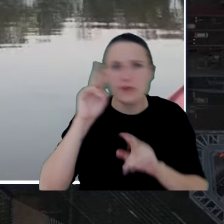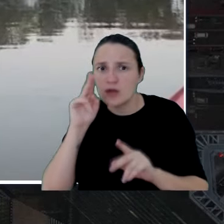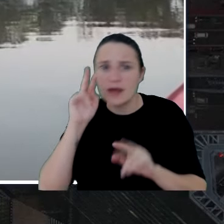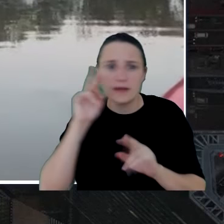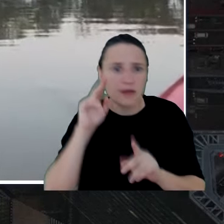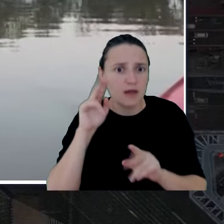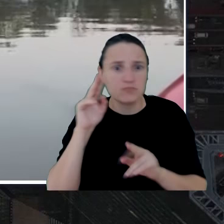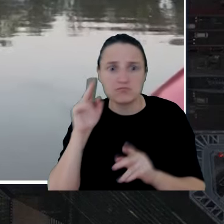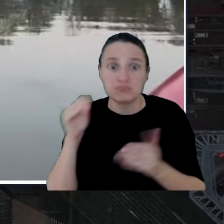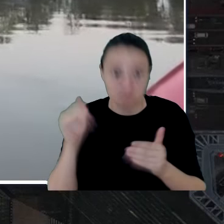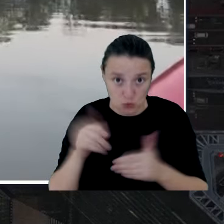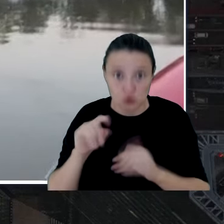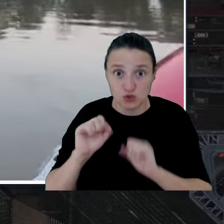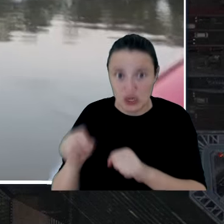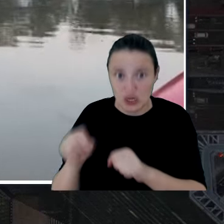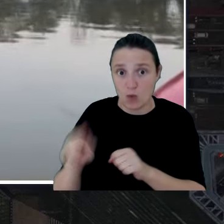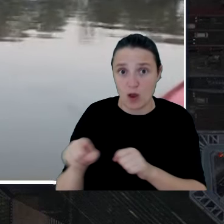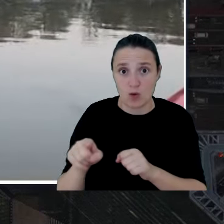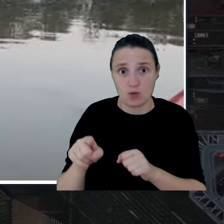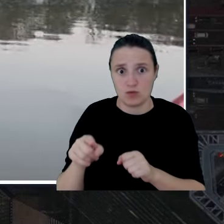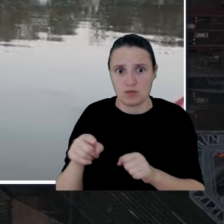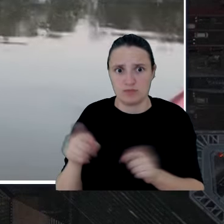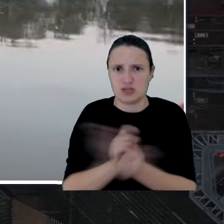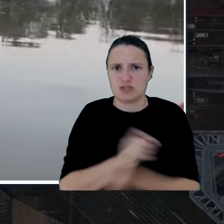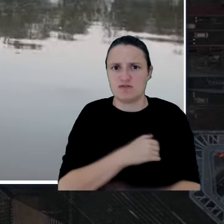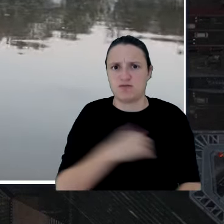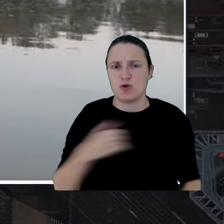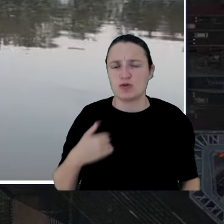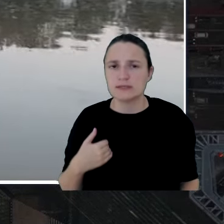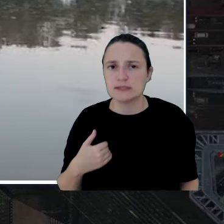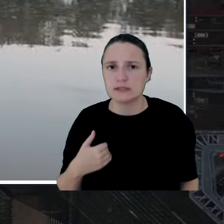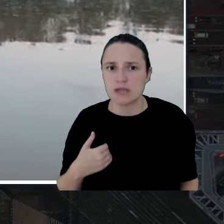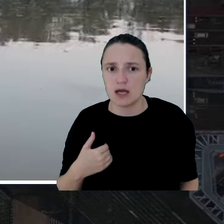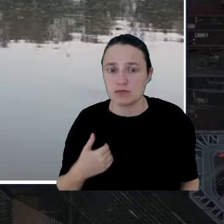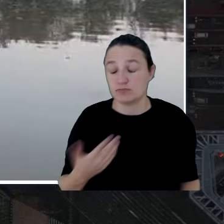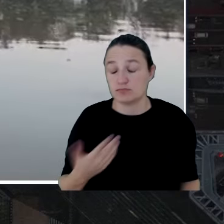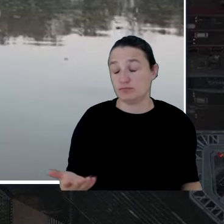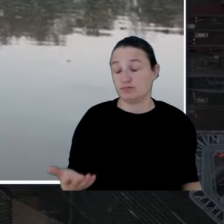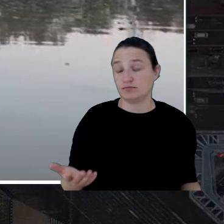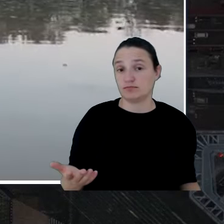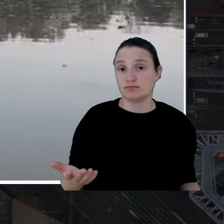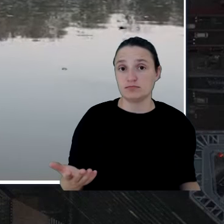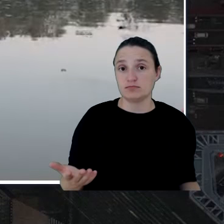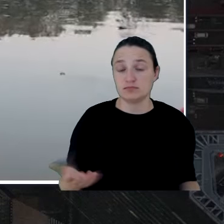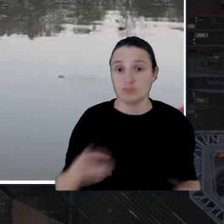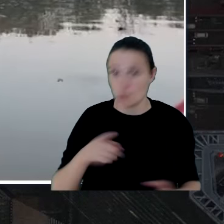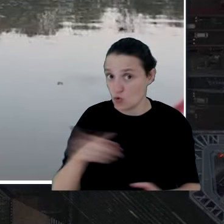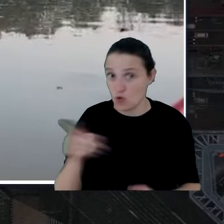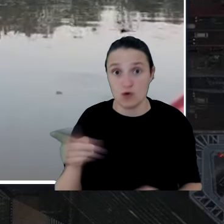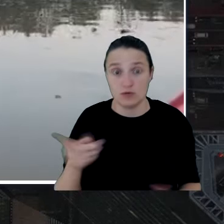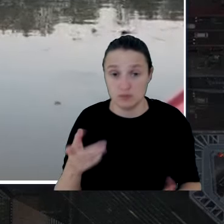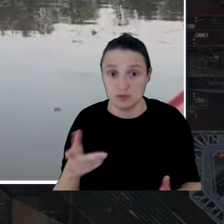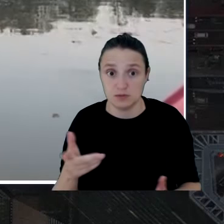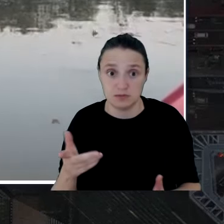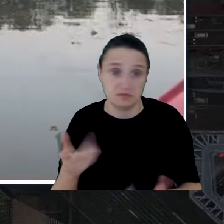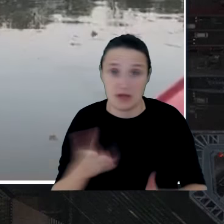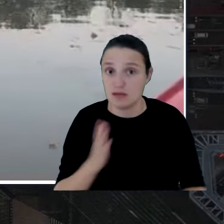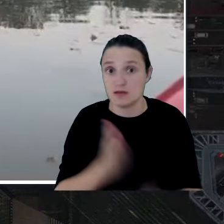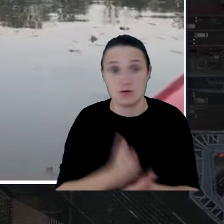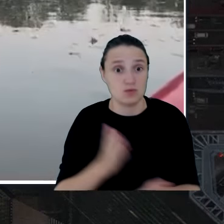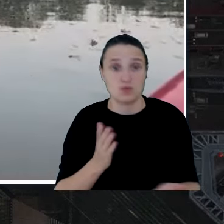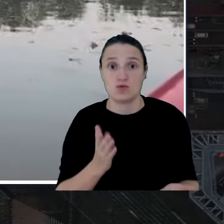czy tego typu działalności właśnie wymierzonej w nasze interesy nie prowadzili w sposób nie tylko